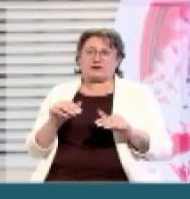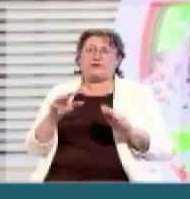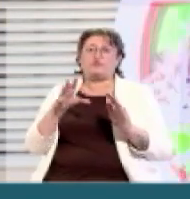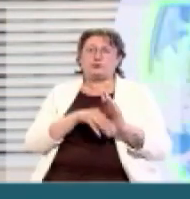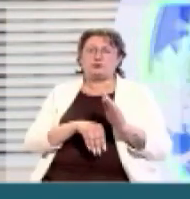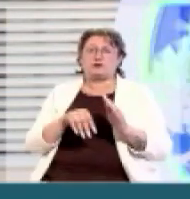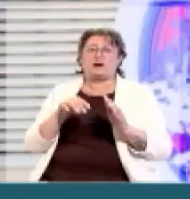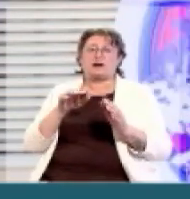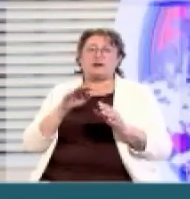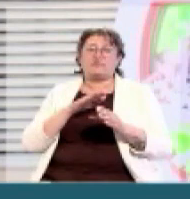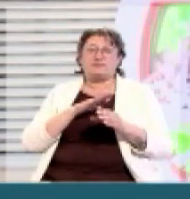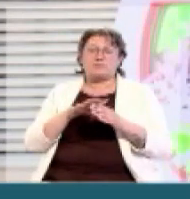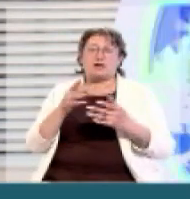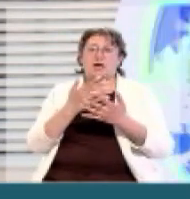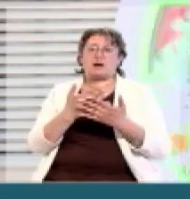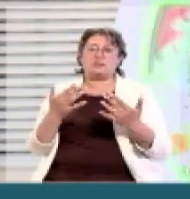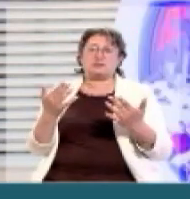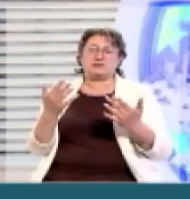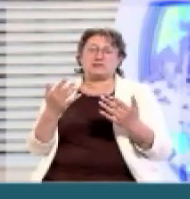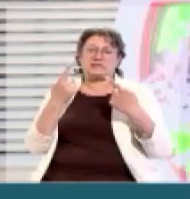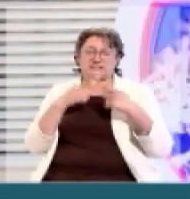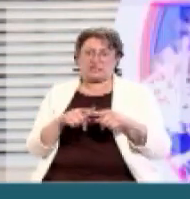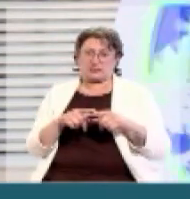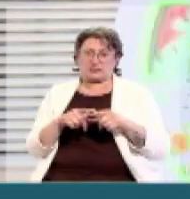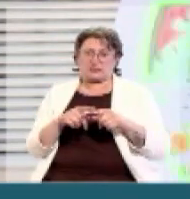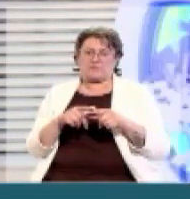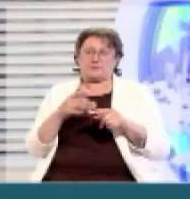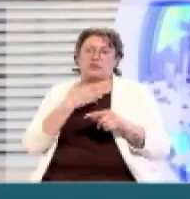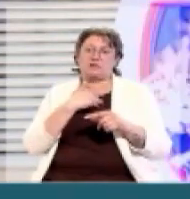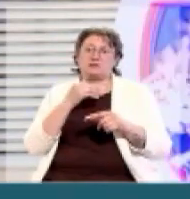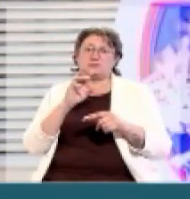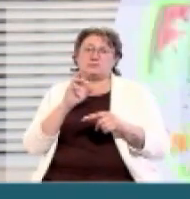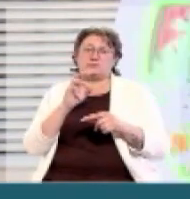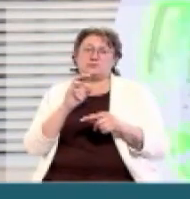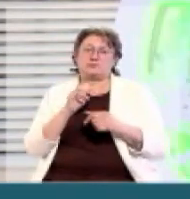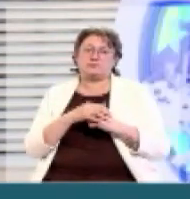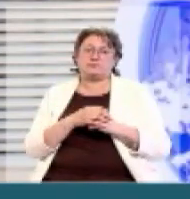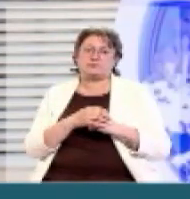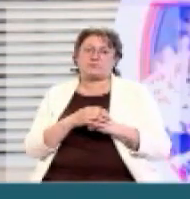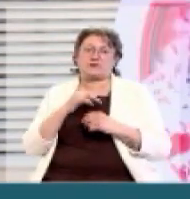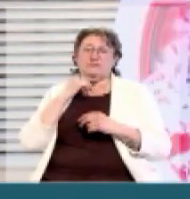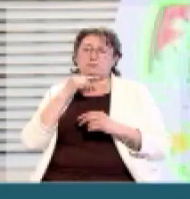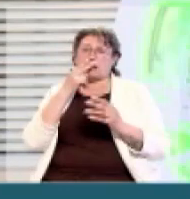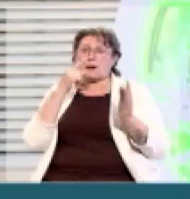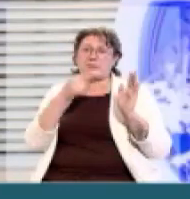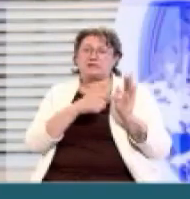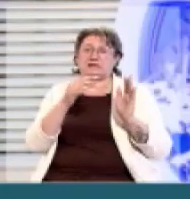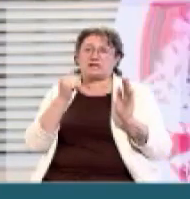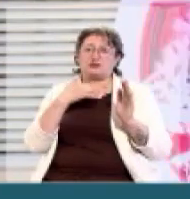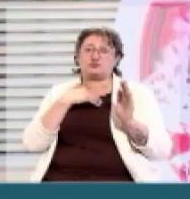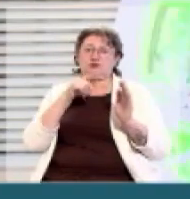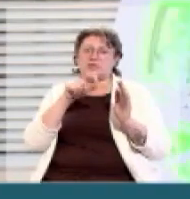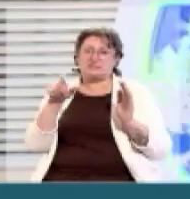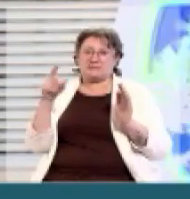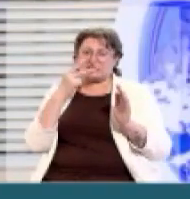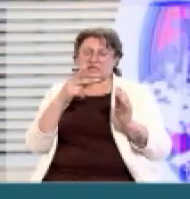числе тоже выполненные в различных техниках. Мне бы хотелось, наверное, обратить внимание наших зрителей на